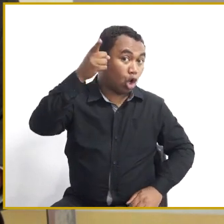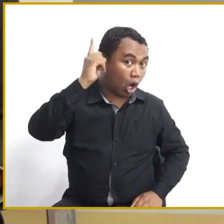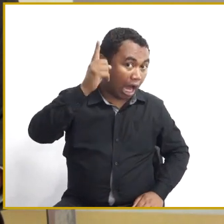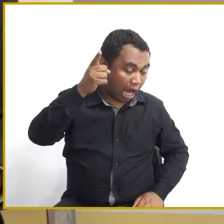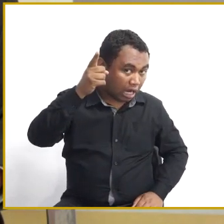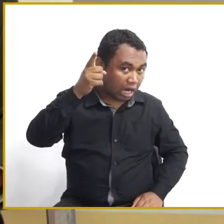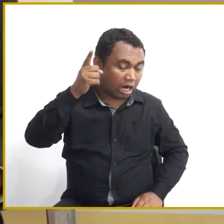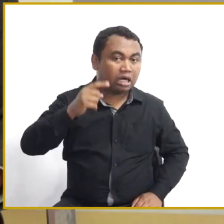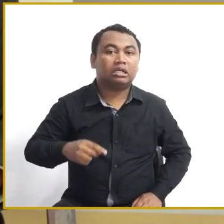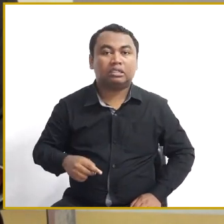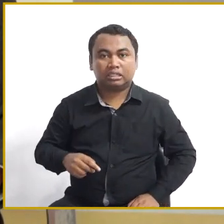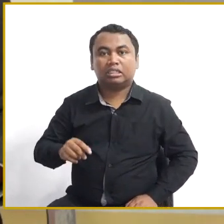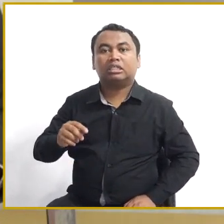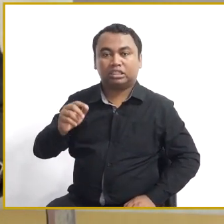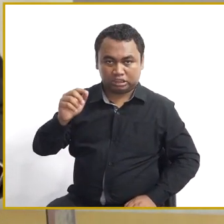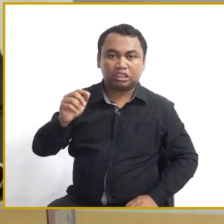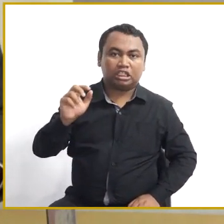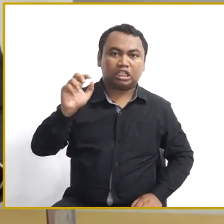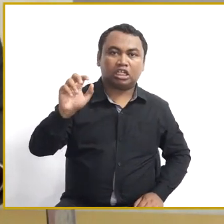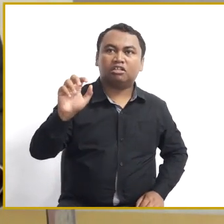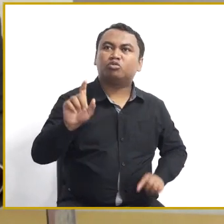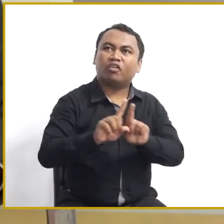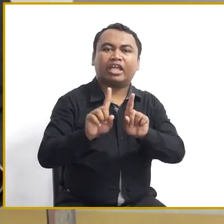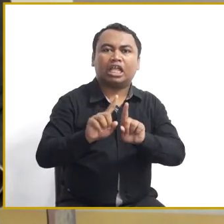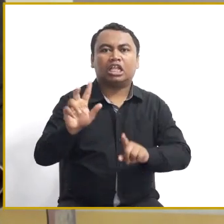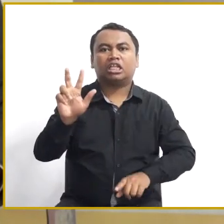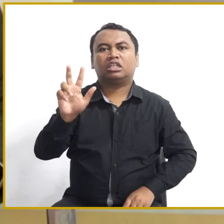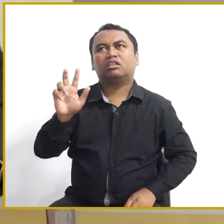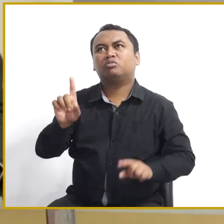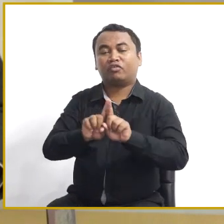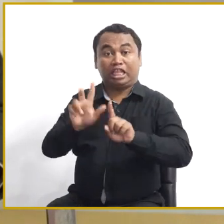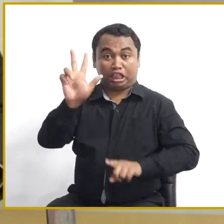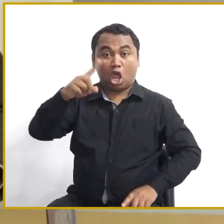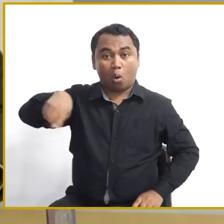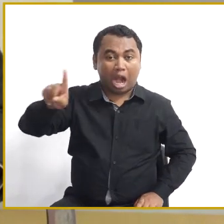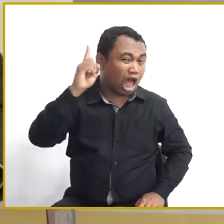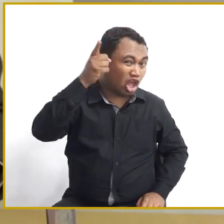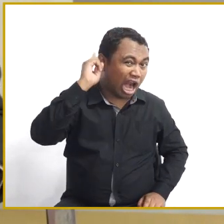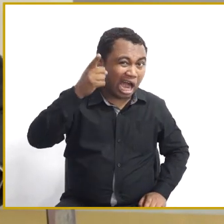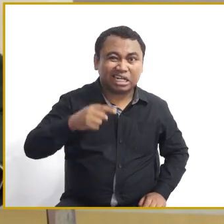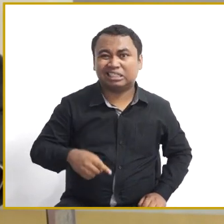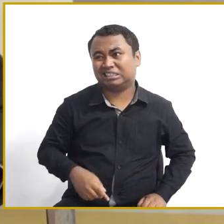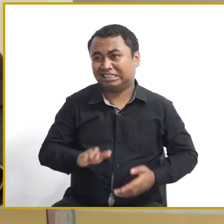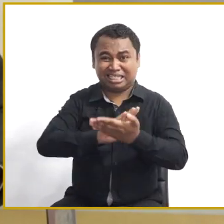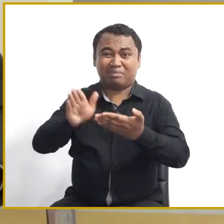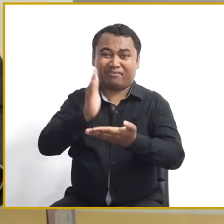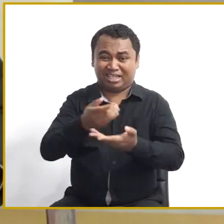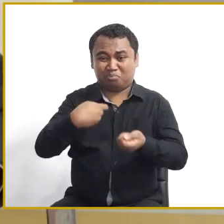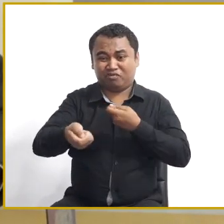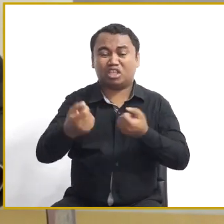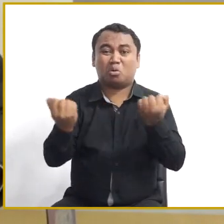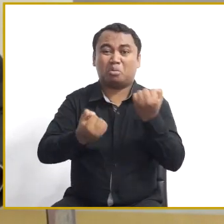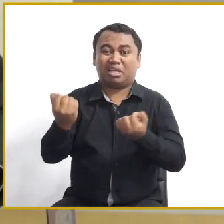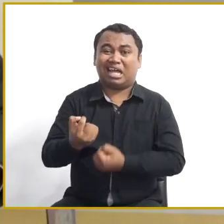anankiray hikarakarana ny fifidianana. 30,000 dollars zany ake tsy mahazo, tsy mahazo 607 anankiray Abraham